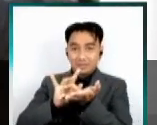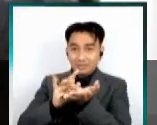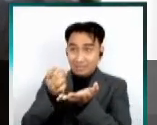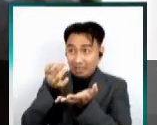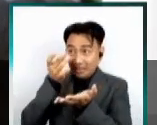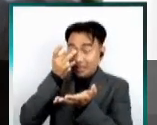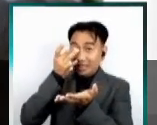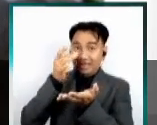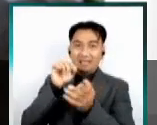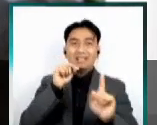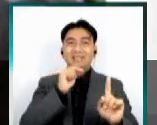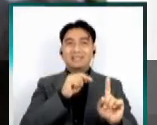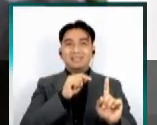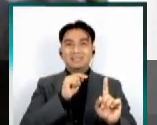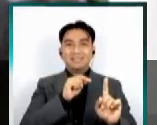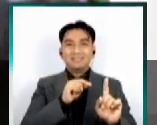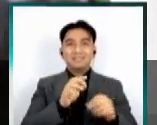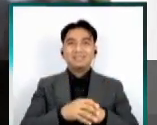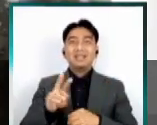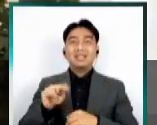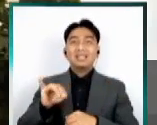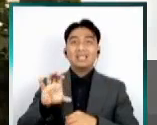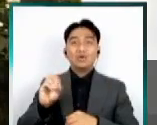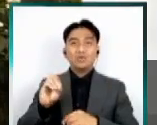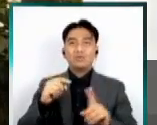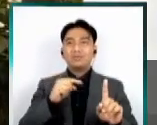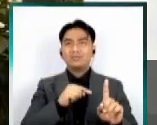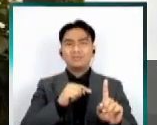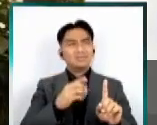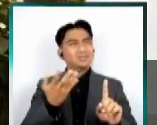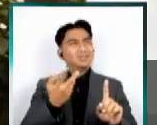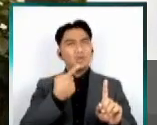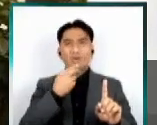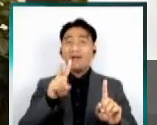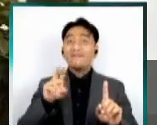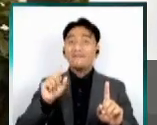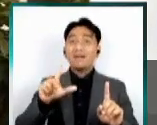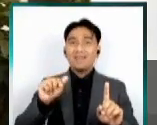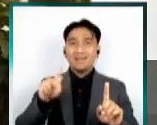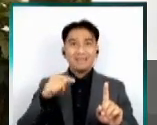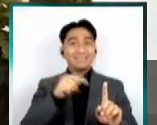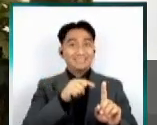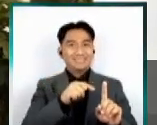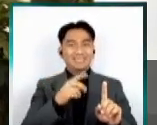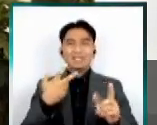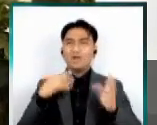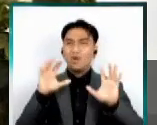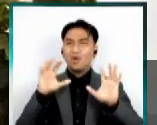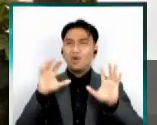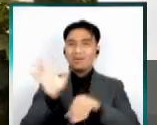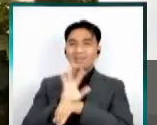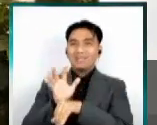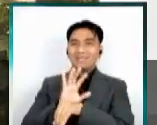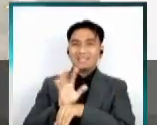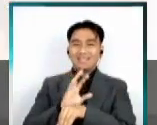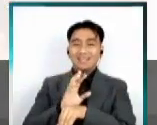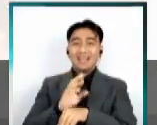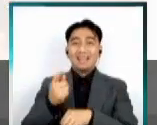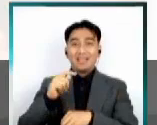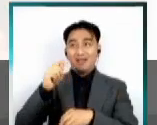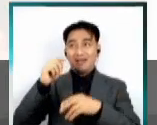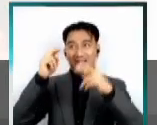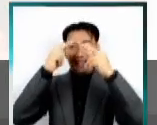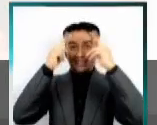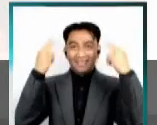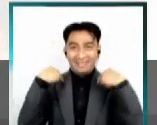Angelo Adal bilang sa lalaki. O si Valak, sa horror film na The Nun. Bakit daw siya? Habang yan